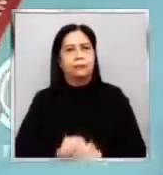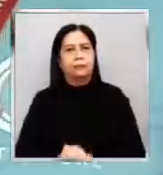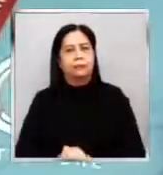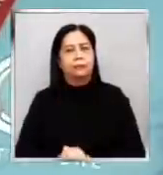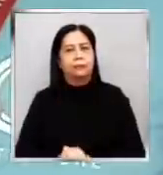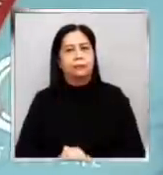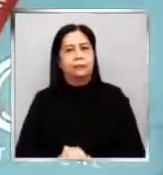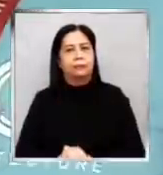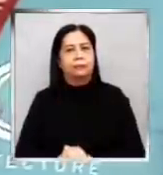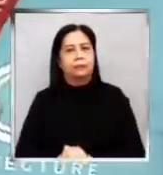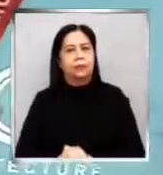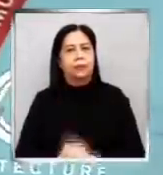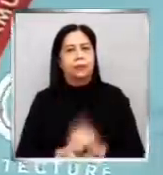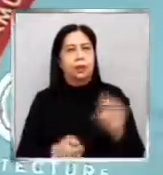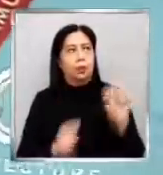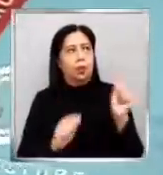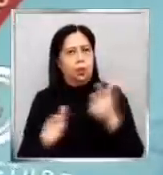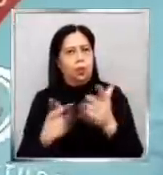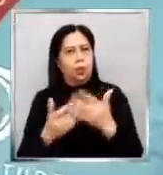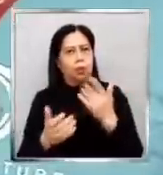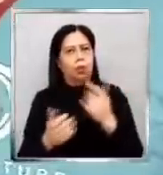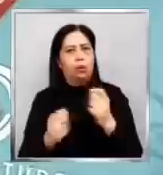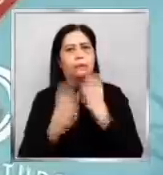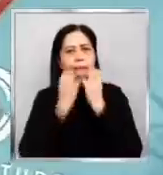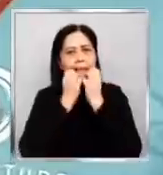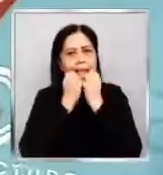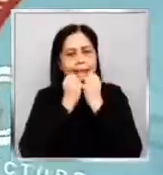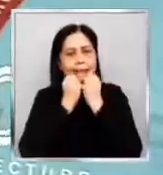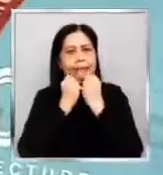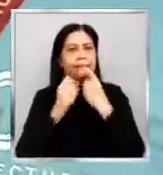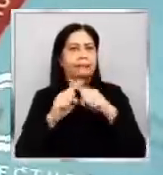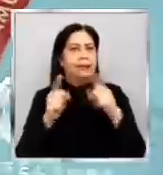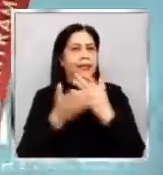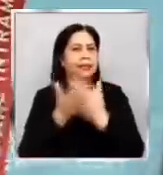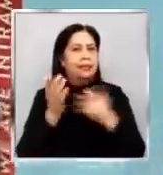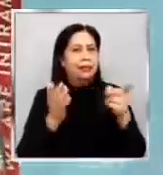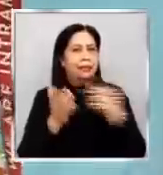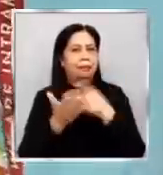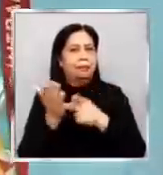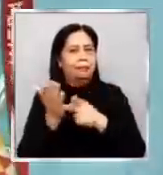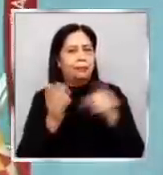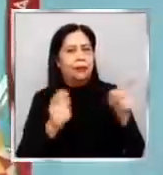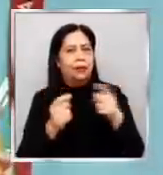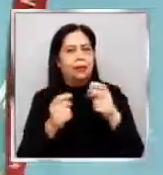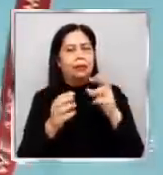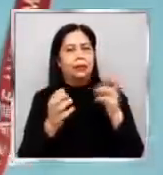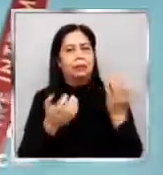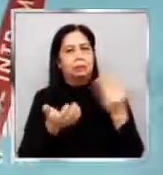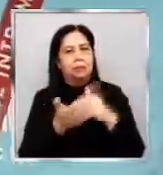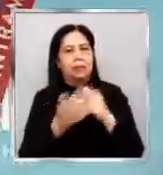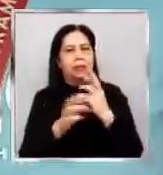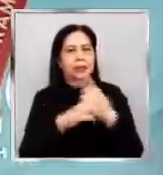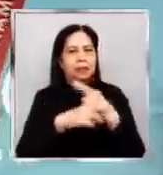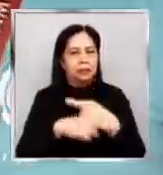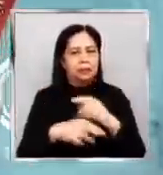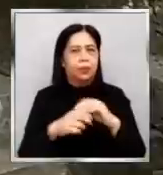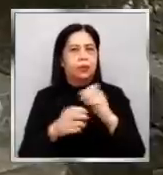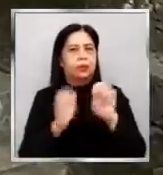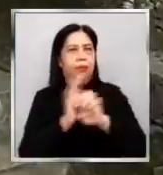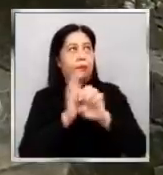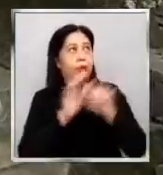actually, lahat ito is pinipreserve namin, pero meron na rin mga part na aming nirestore katulad ng mga ibang wall na medyo